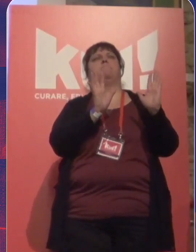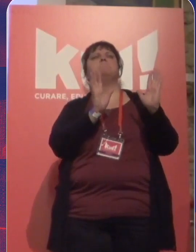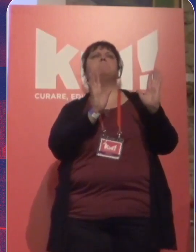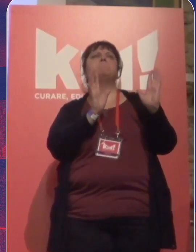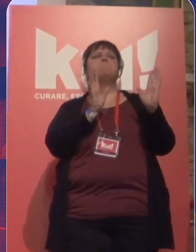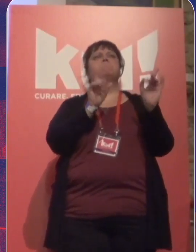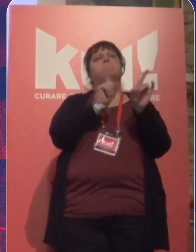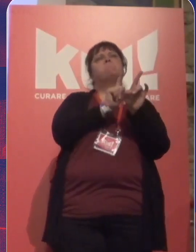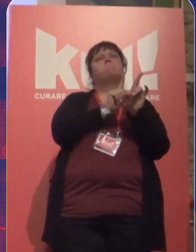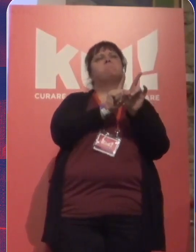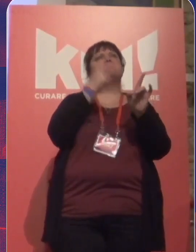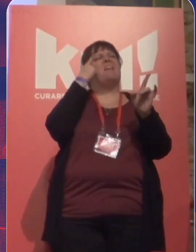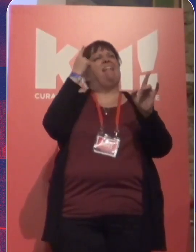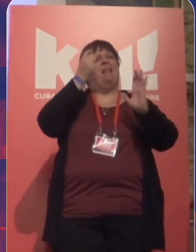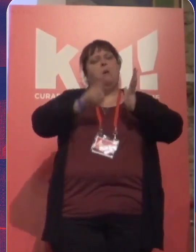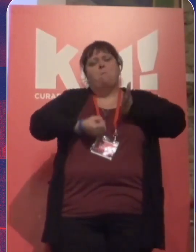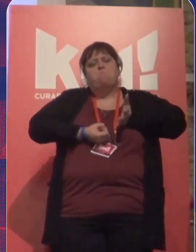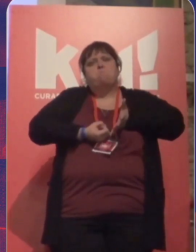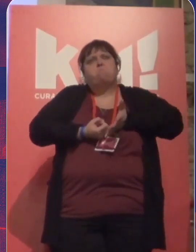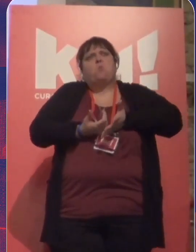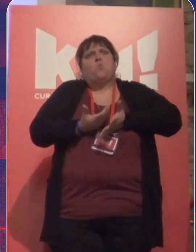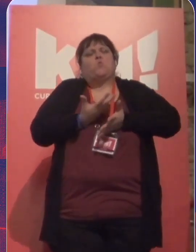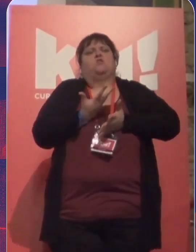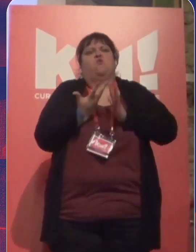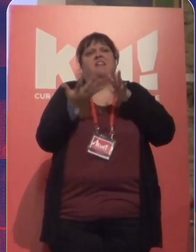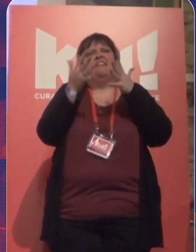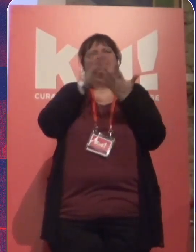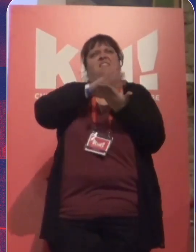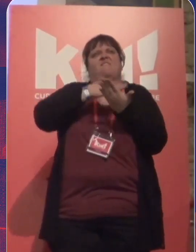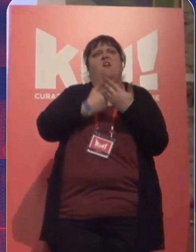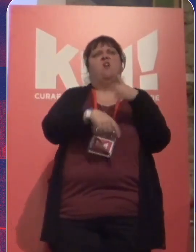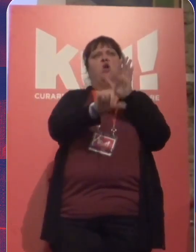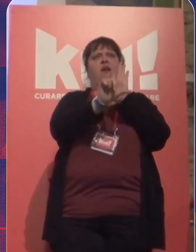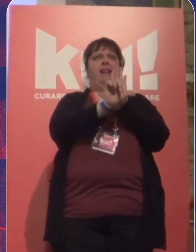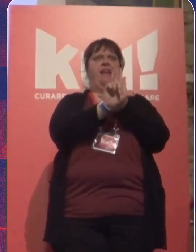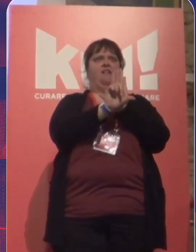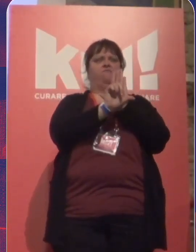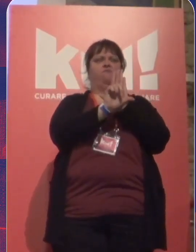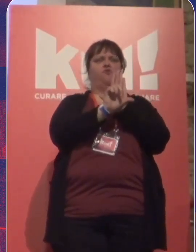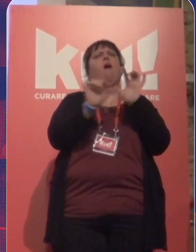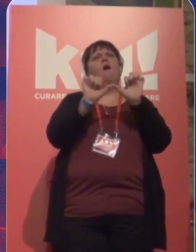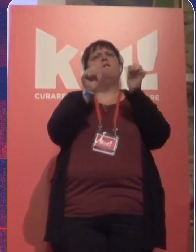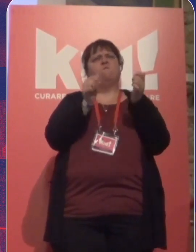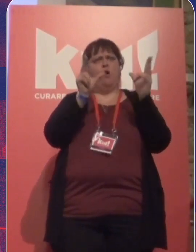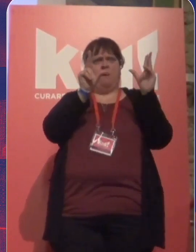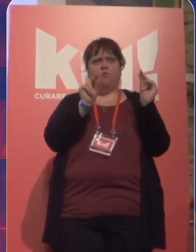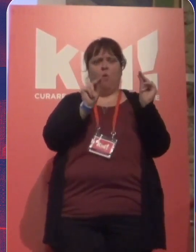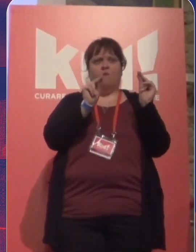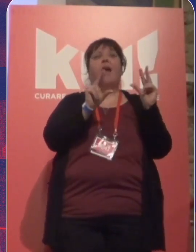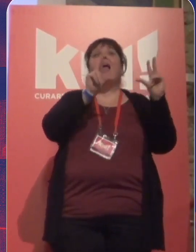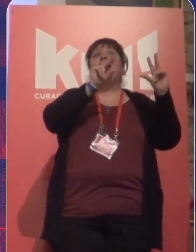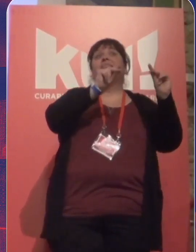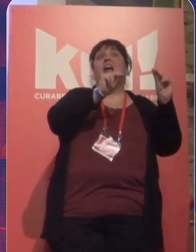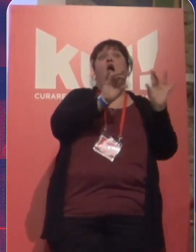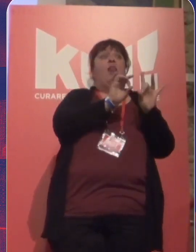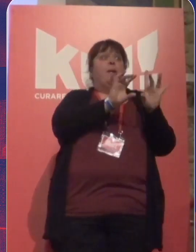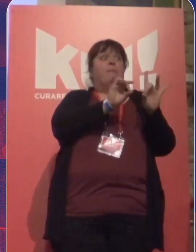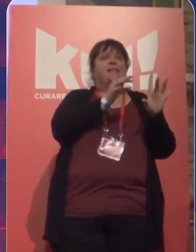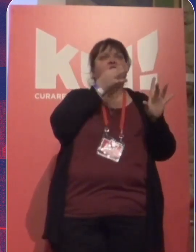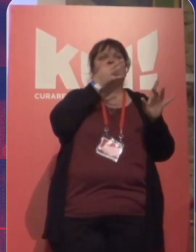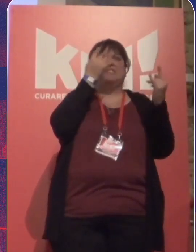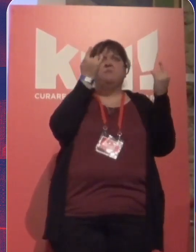pulsione come nuova forma della legge quindi neo libertino significa questo significa che abbiamo vissuto un